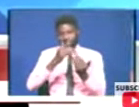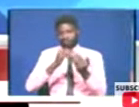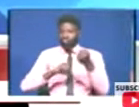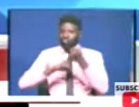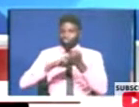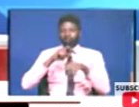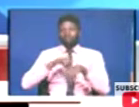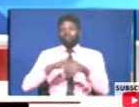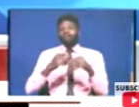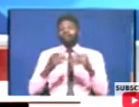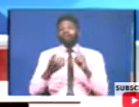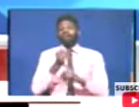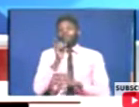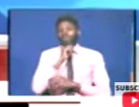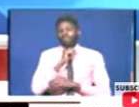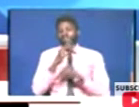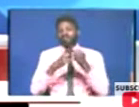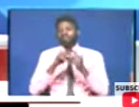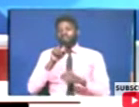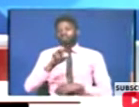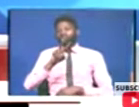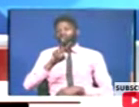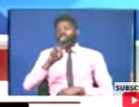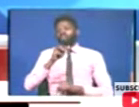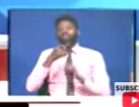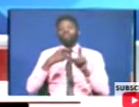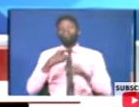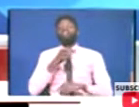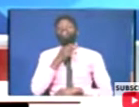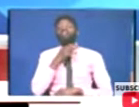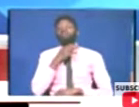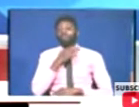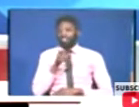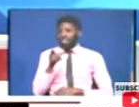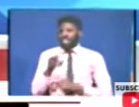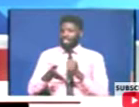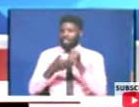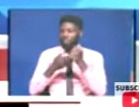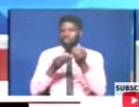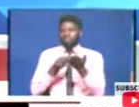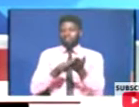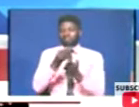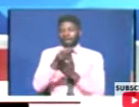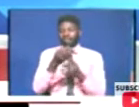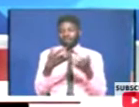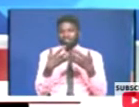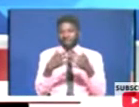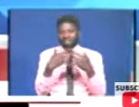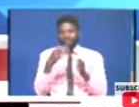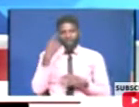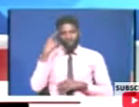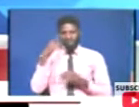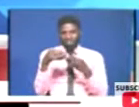milioni 7.2 kutoka wakfu wa Cocacola. Fedha hizo zitasaidia kununua mashine za kuuhisha taka za plastiki na